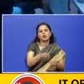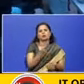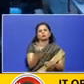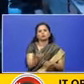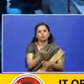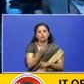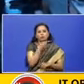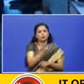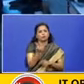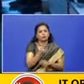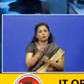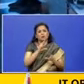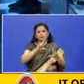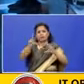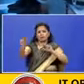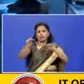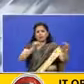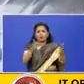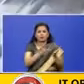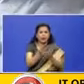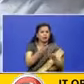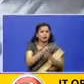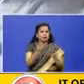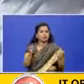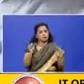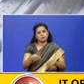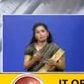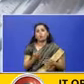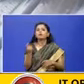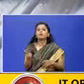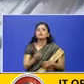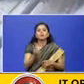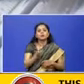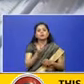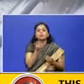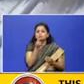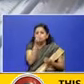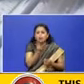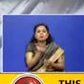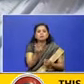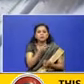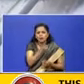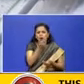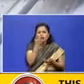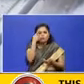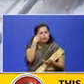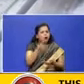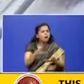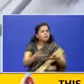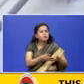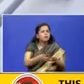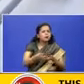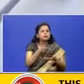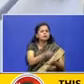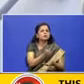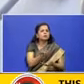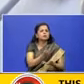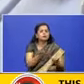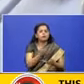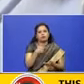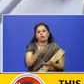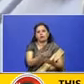इसका उपयोग दूर दराज के क्षेत्रों में आसानी से किया जा सकता है। ये उन बच्चों का जीवन बचाने में